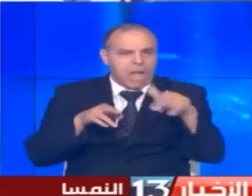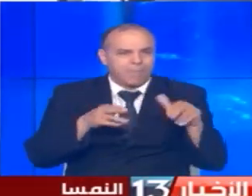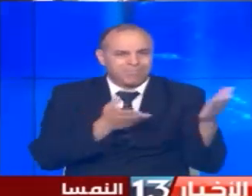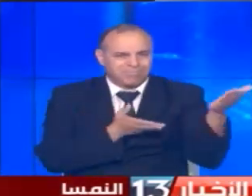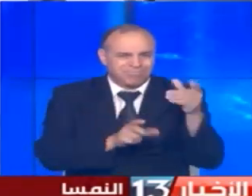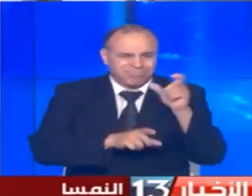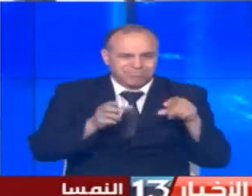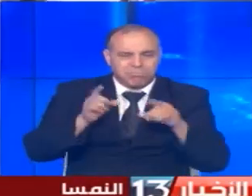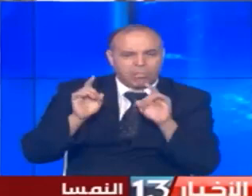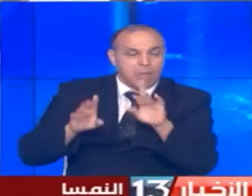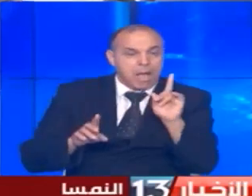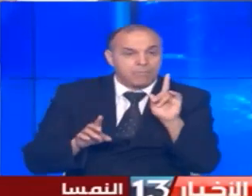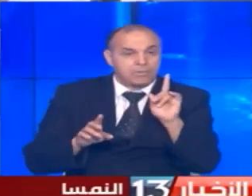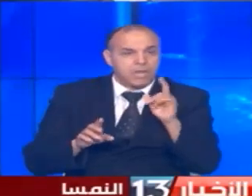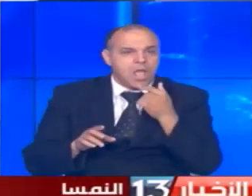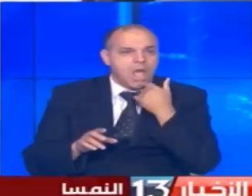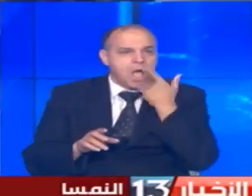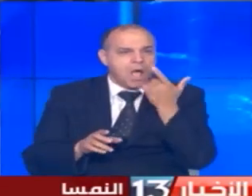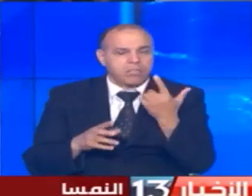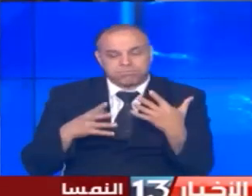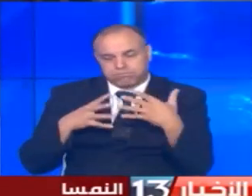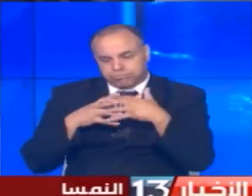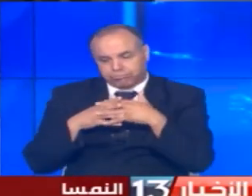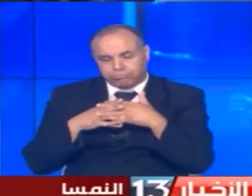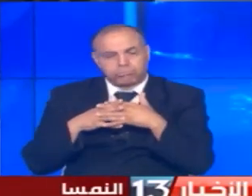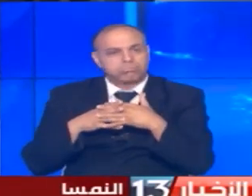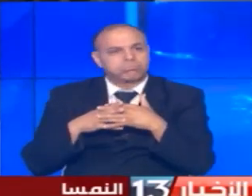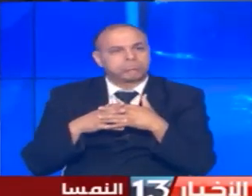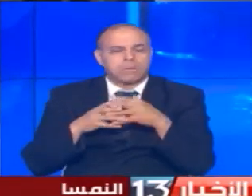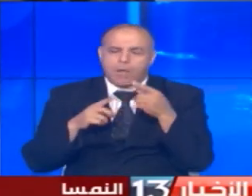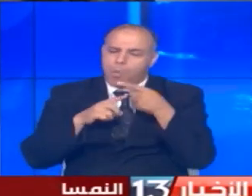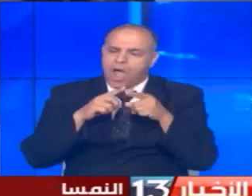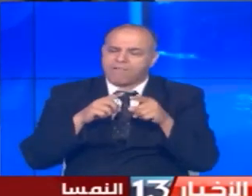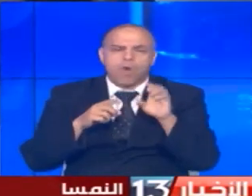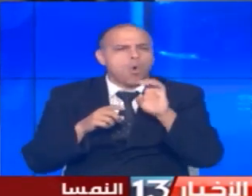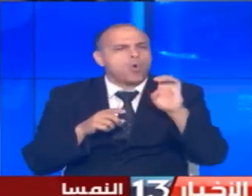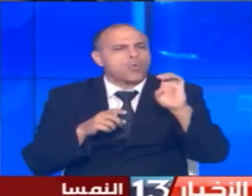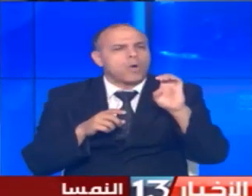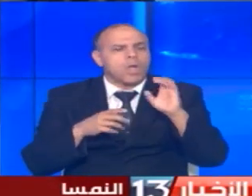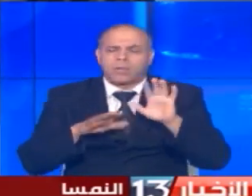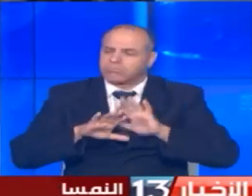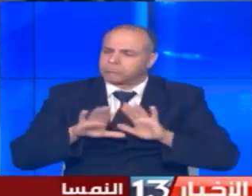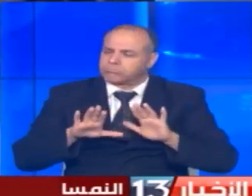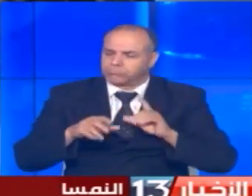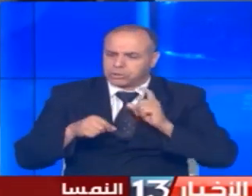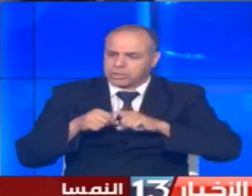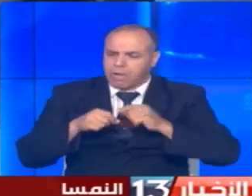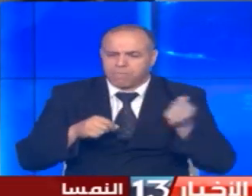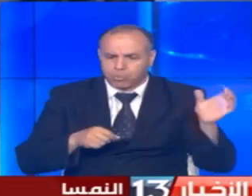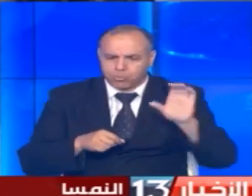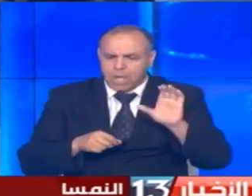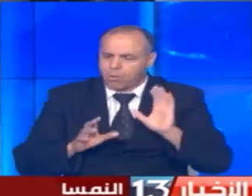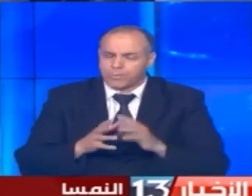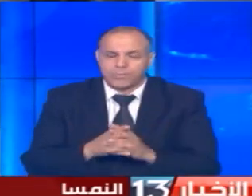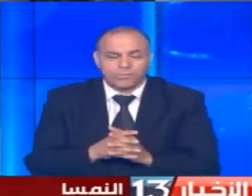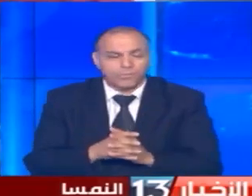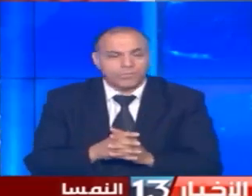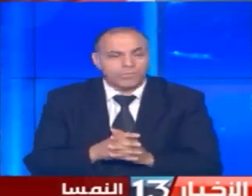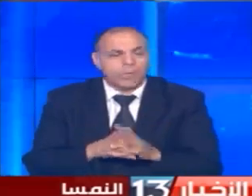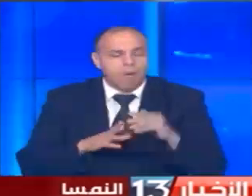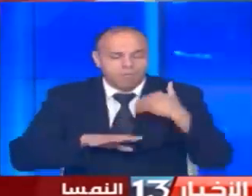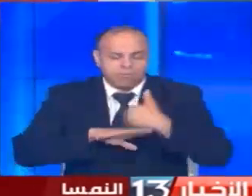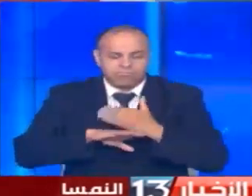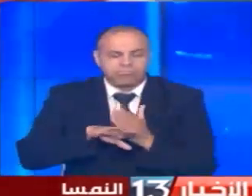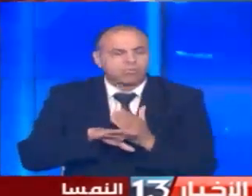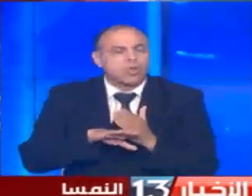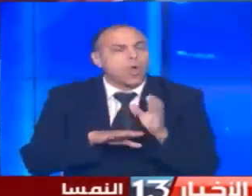لاستقبال اللاجئين إلى التعبير عن تضامنها بشكل مخالف وعدم الاكتفاء بالمساهمات المالية. الانقسام